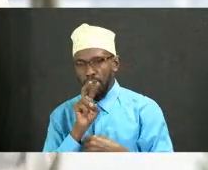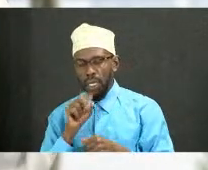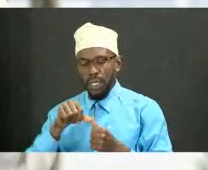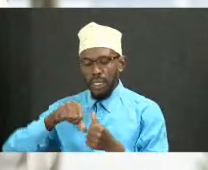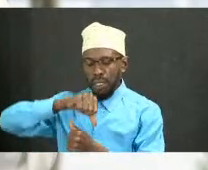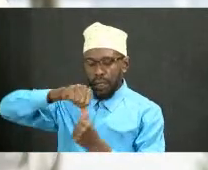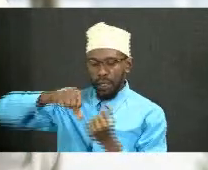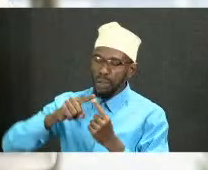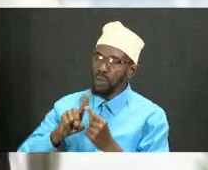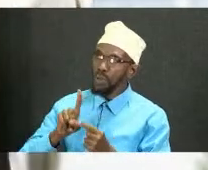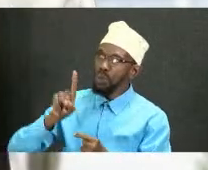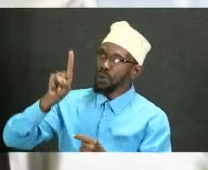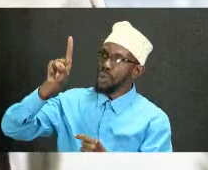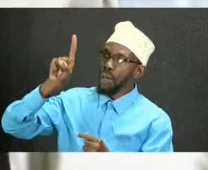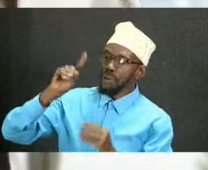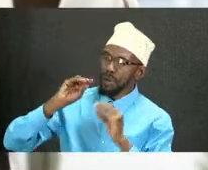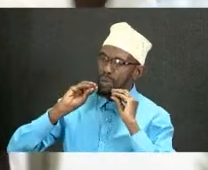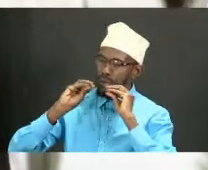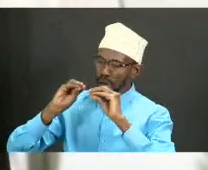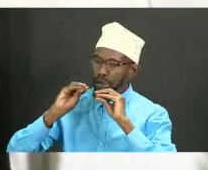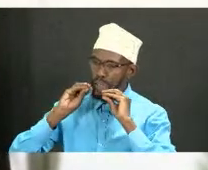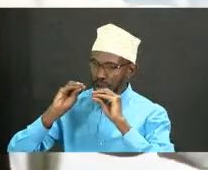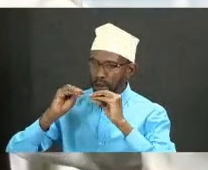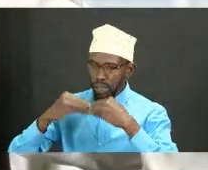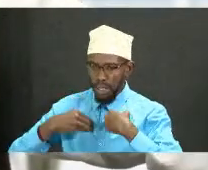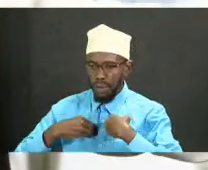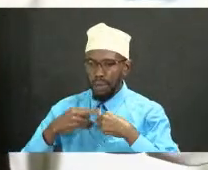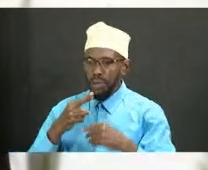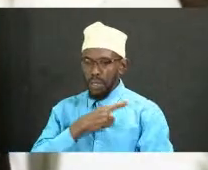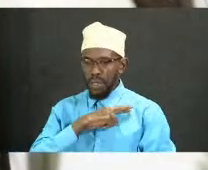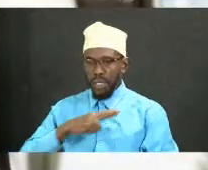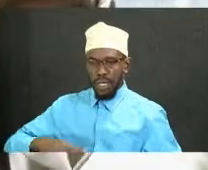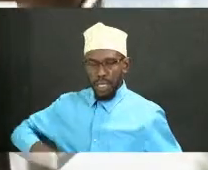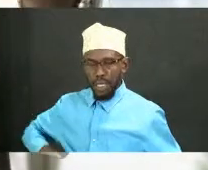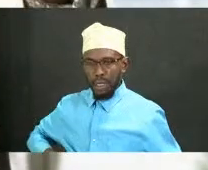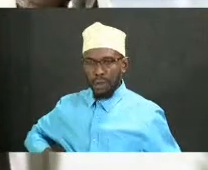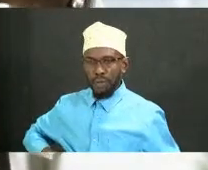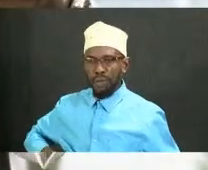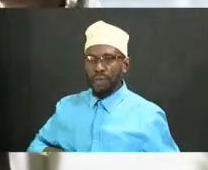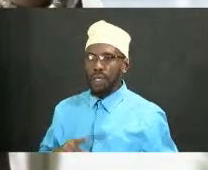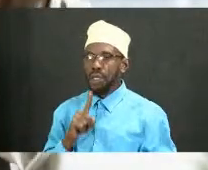kumuelekea Mwenyezi Mungu Subhanahu wa Ta'ala. Kwa hiyo mafunzo ambayo tunayapata kutoka katika dini, kwanza kabisa